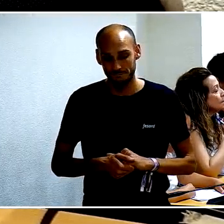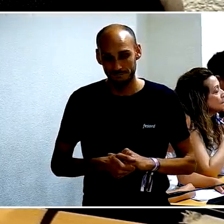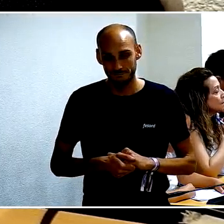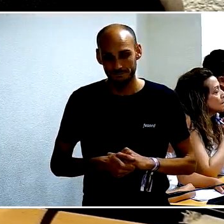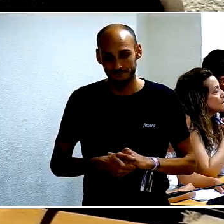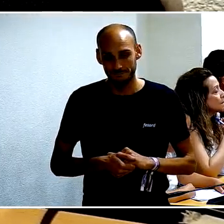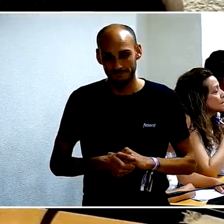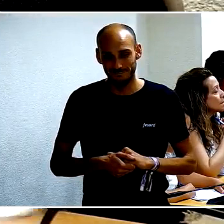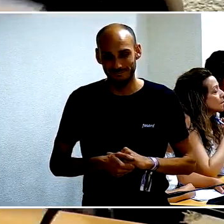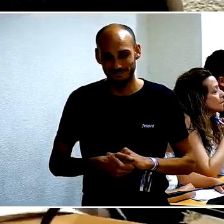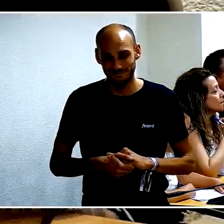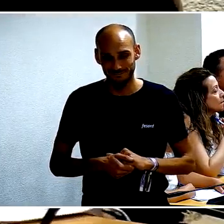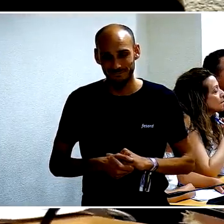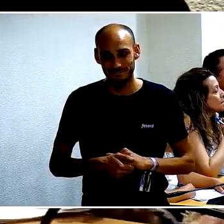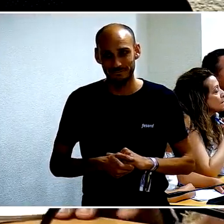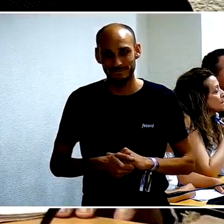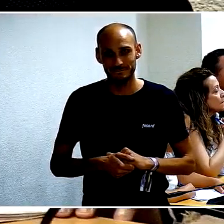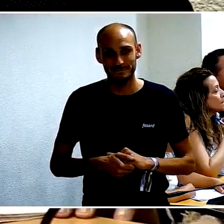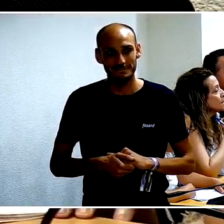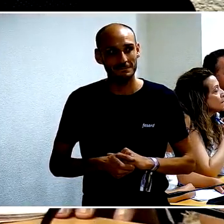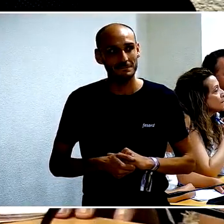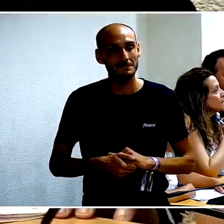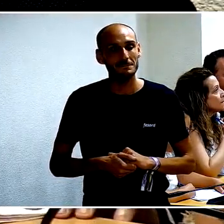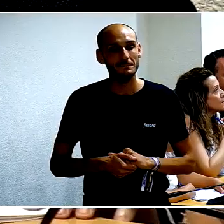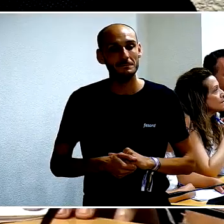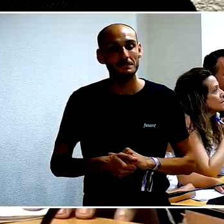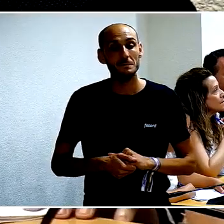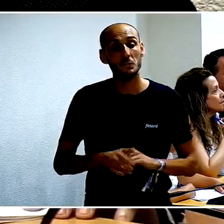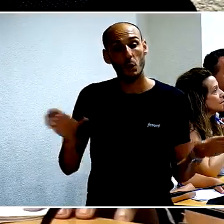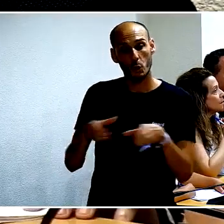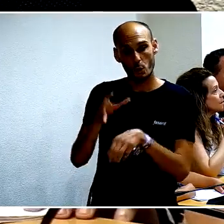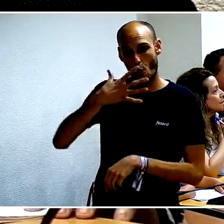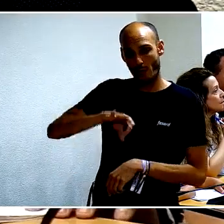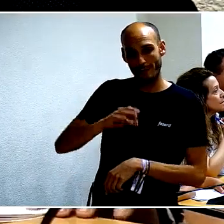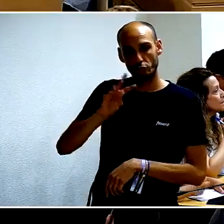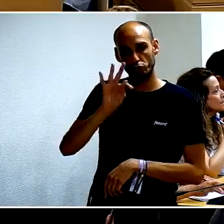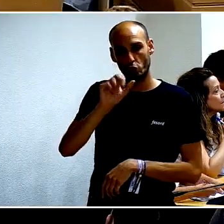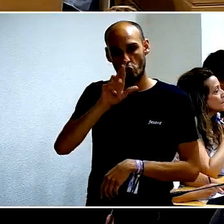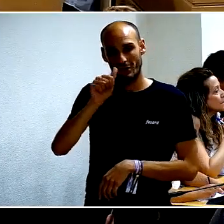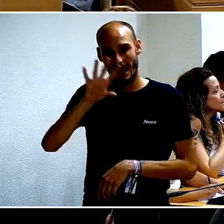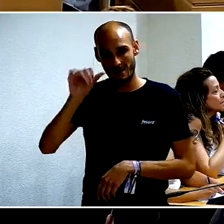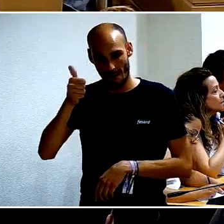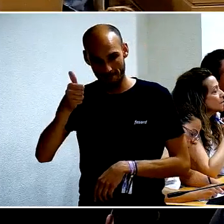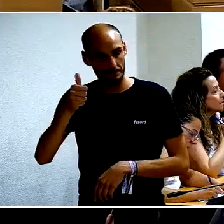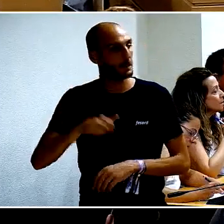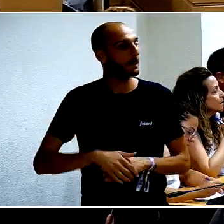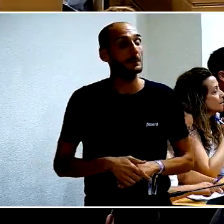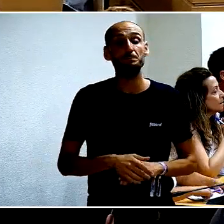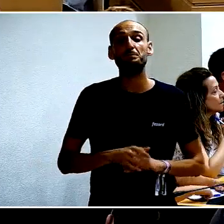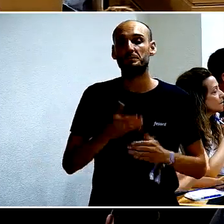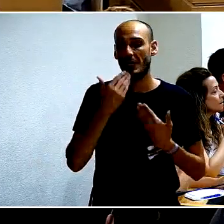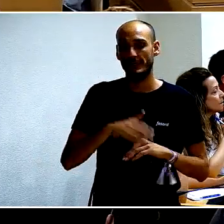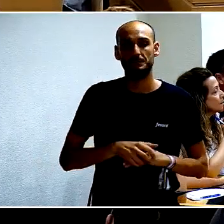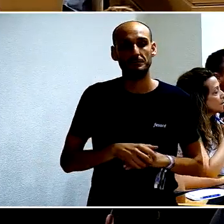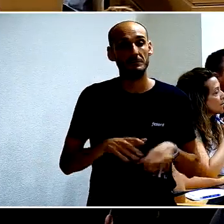Estava esperant que acabara. Alberto Torralba, per Podeu. Gràcies. Les institucions públiques tenim el deure de,